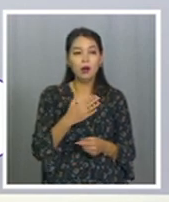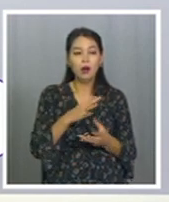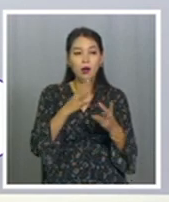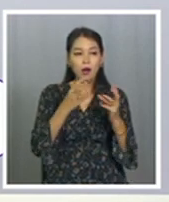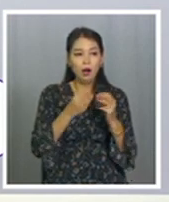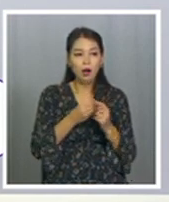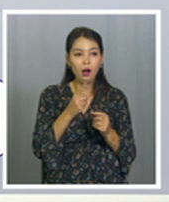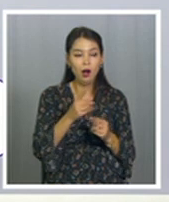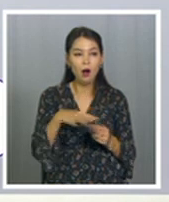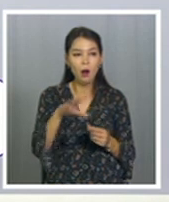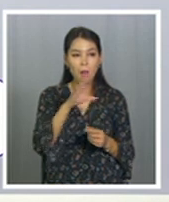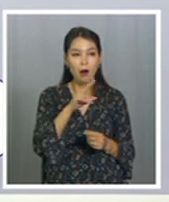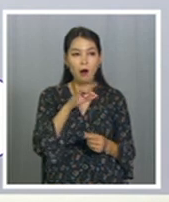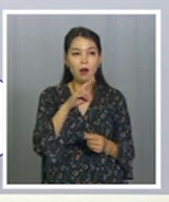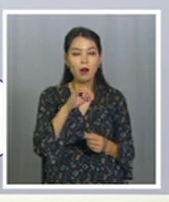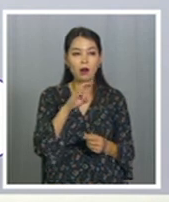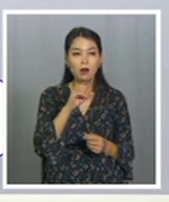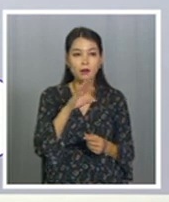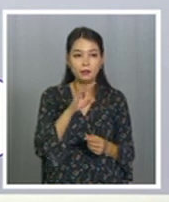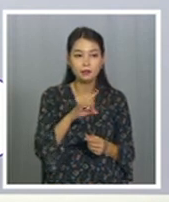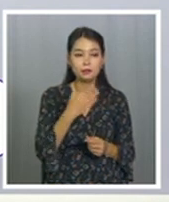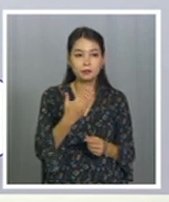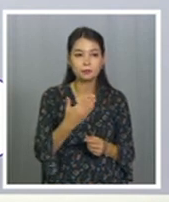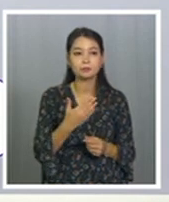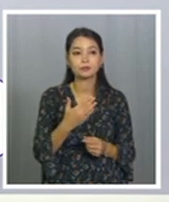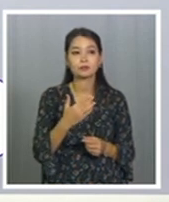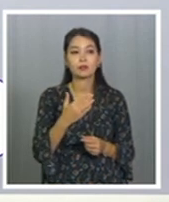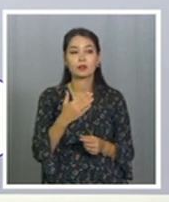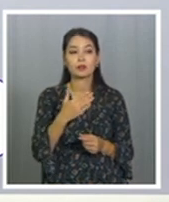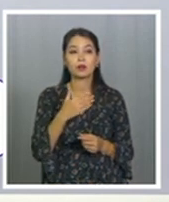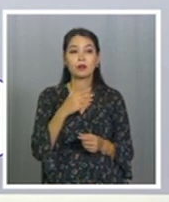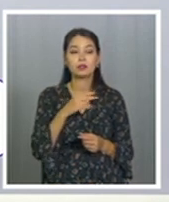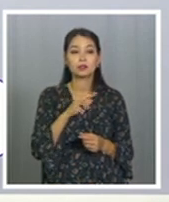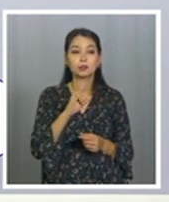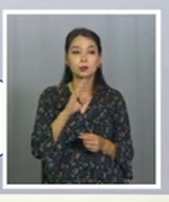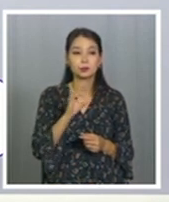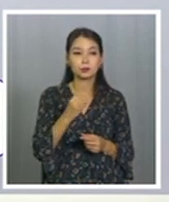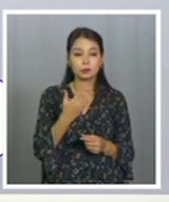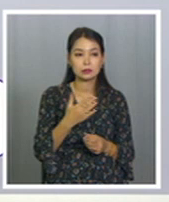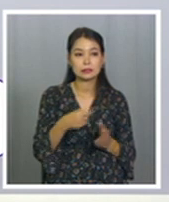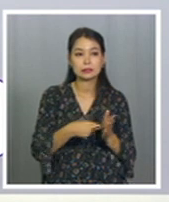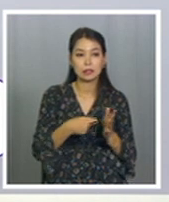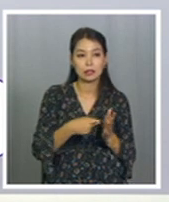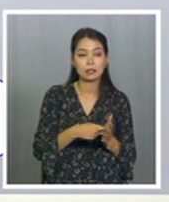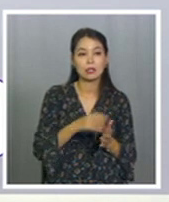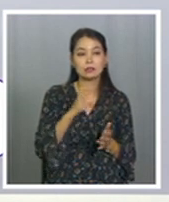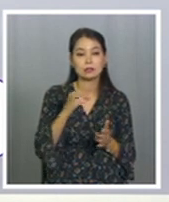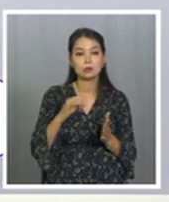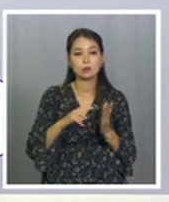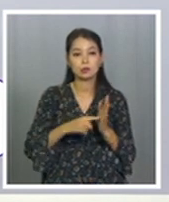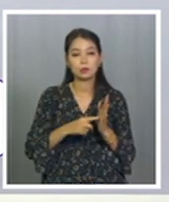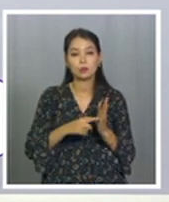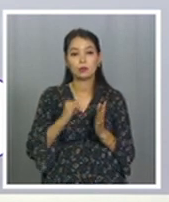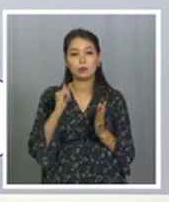болатын зарядты кернеуге тікелей тәуелді екенін анықтадық, яғни заряд Q тең болады S көбейтілген